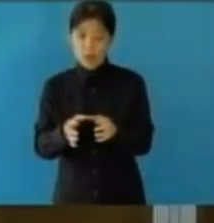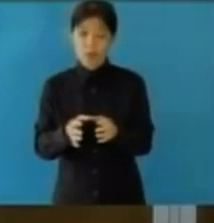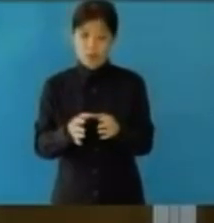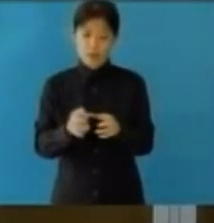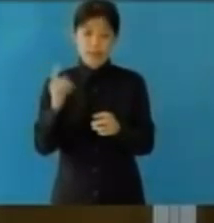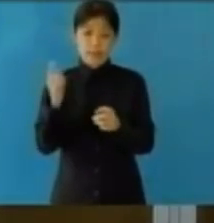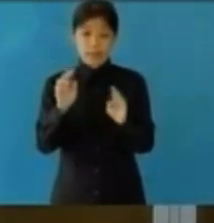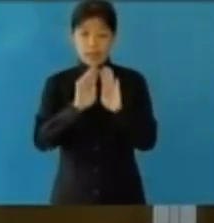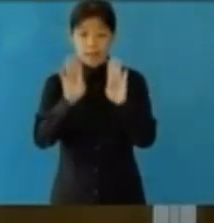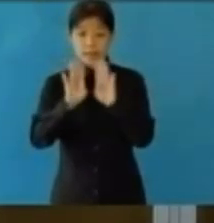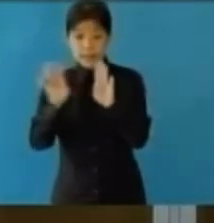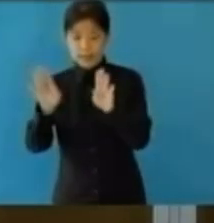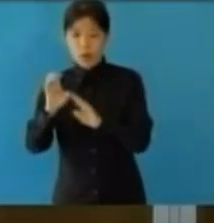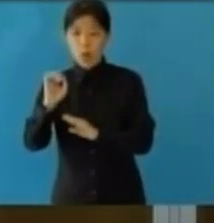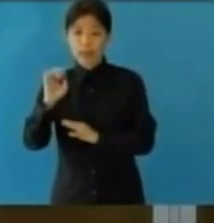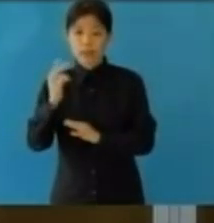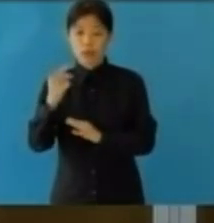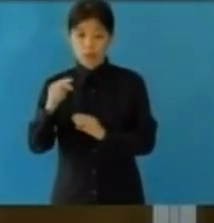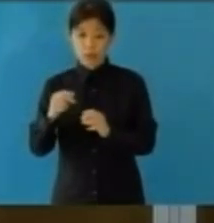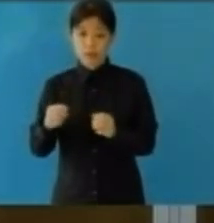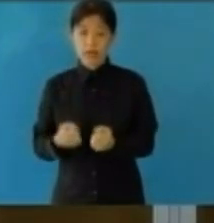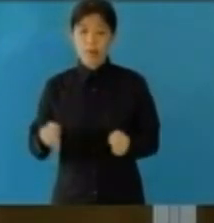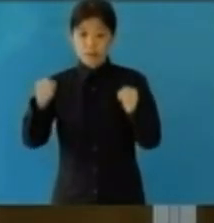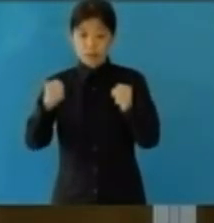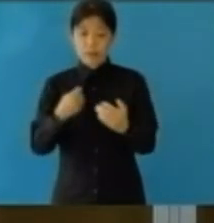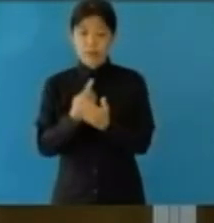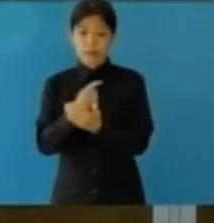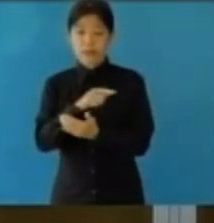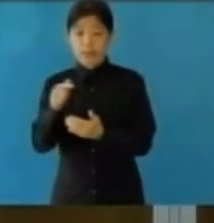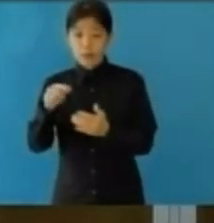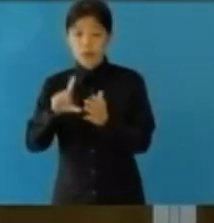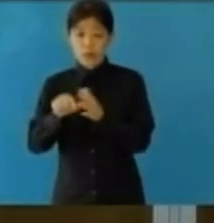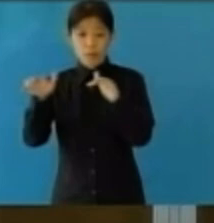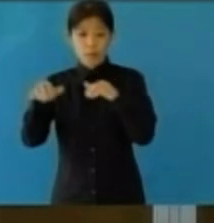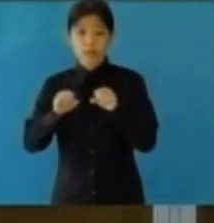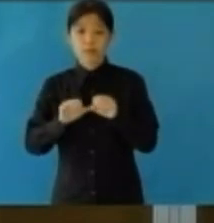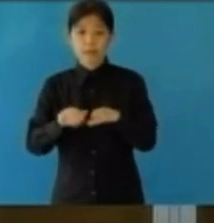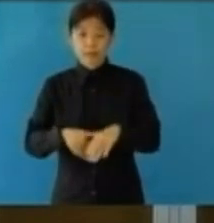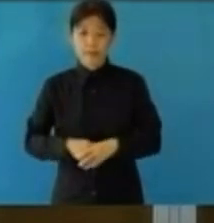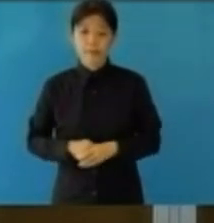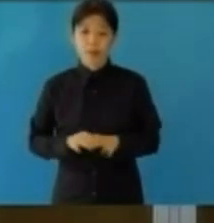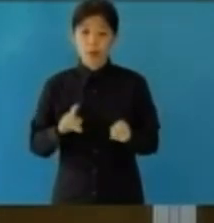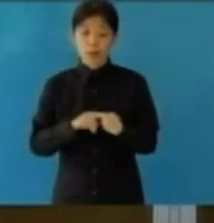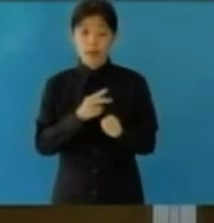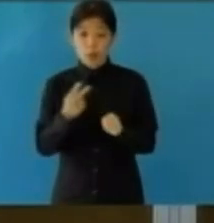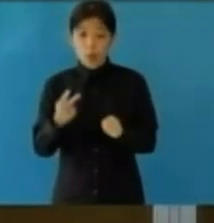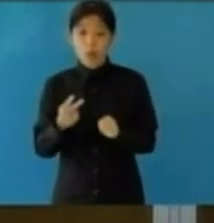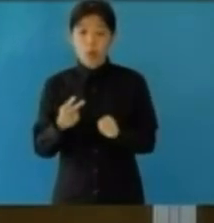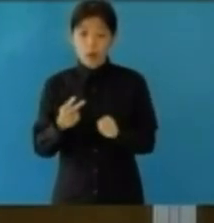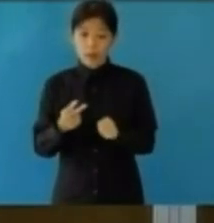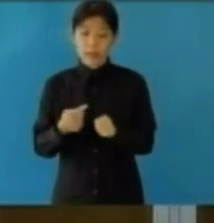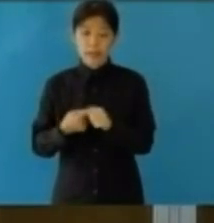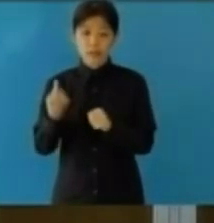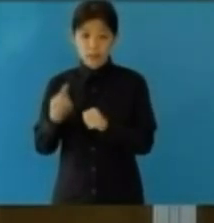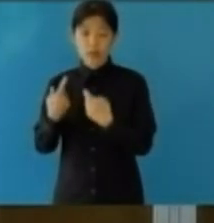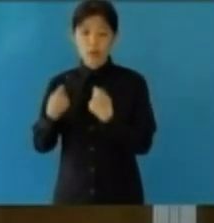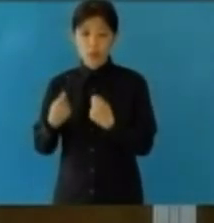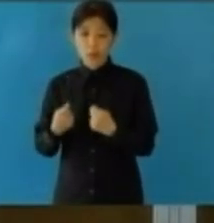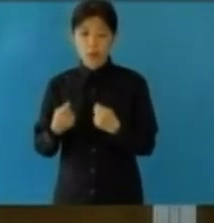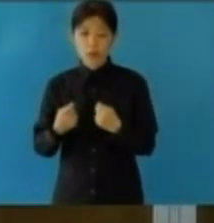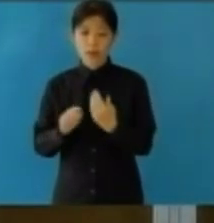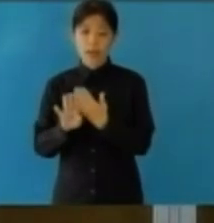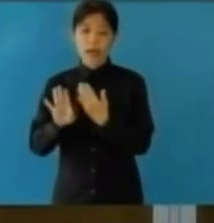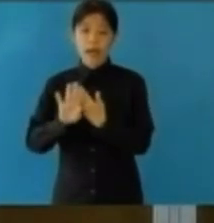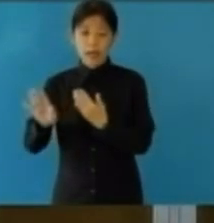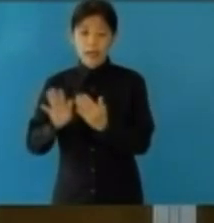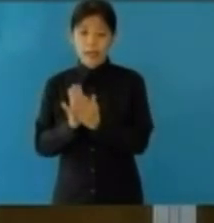薩摩ウイドンカップ参加チームへの合宿誘致などに取り組んだところでございます。本年度につきましては、昨年度と同様、県外での誘